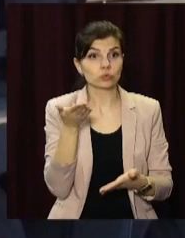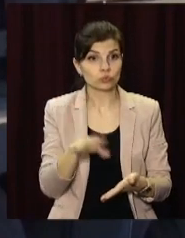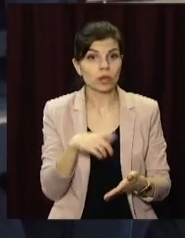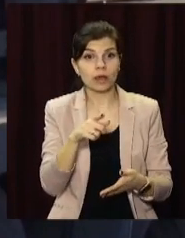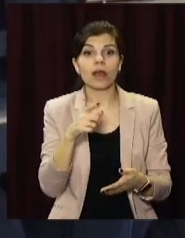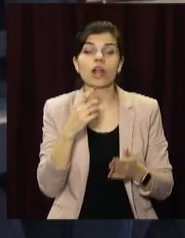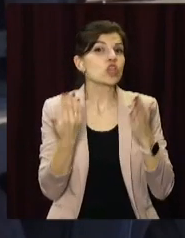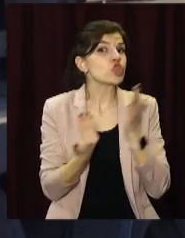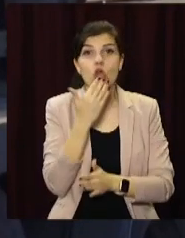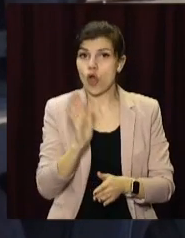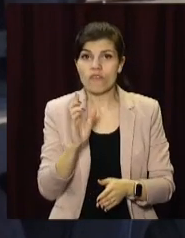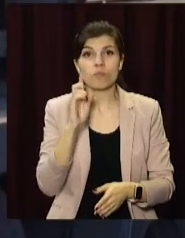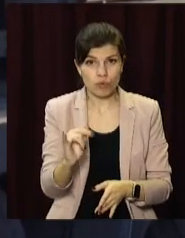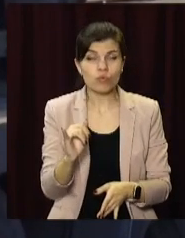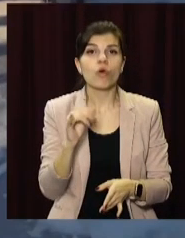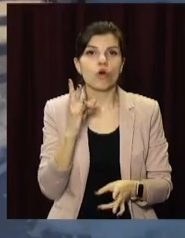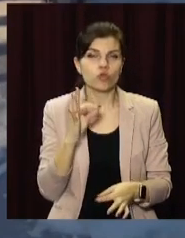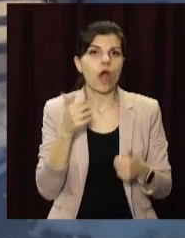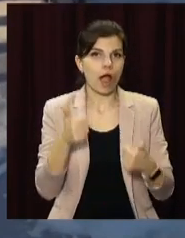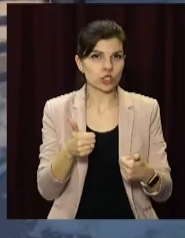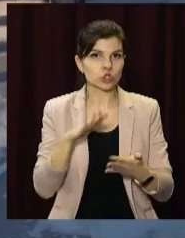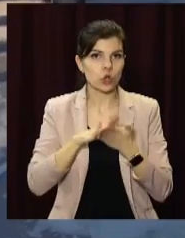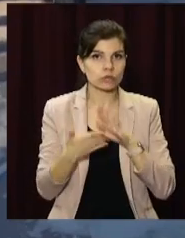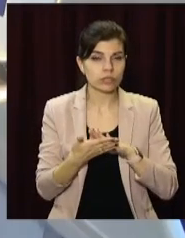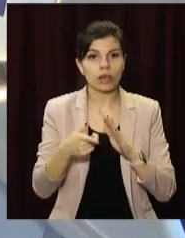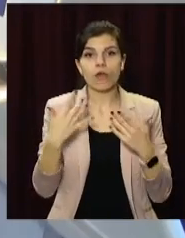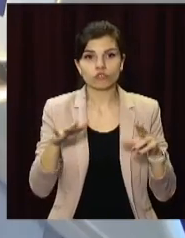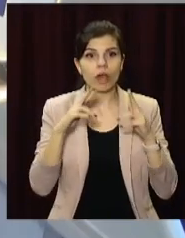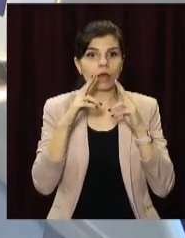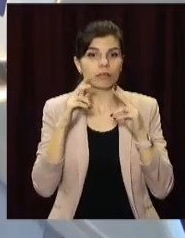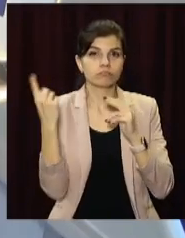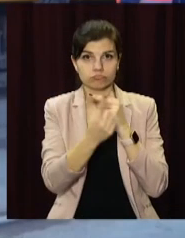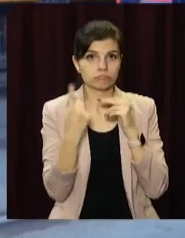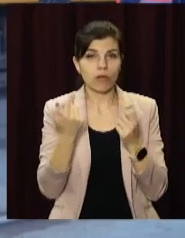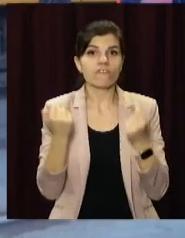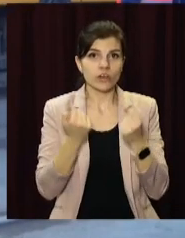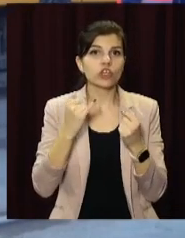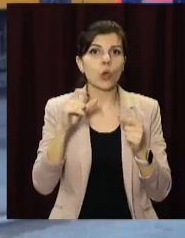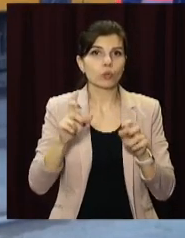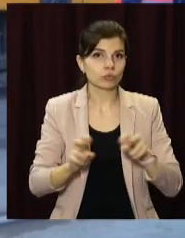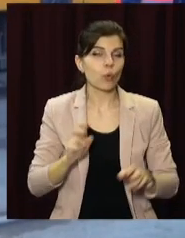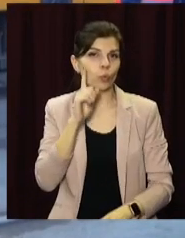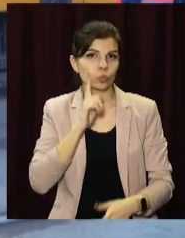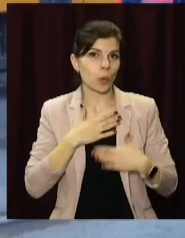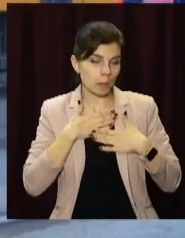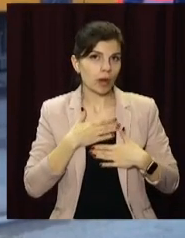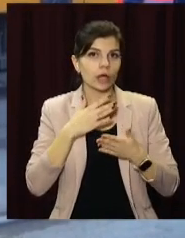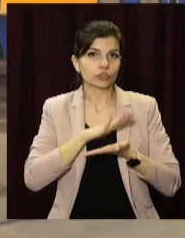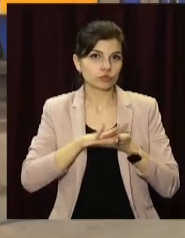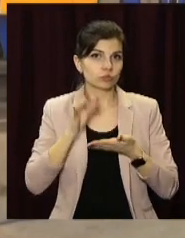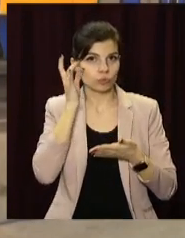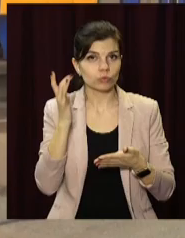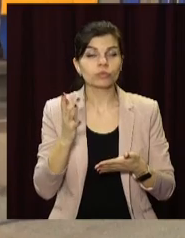новий, однак у гарному стані. Подібні вже кілька років возять дніпрян. Задоволені і водії, і пасажири, переконують представники